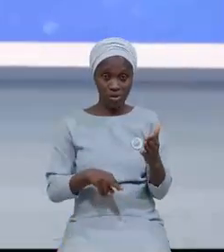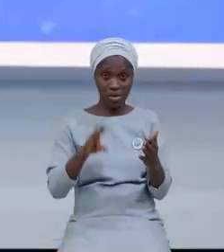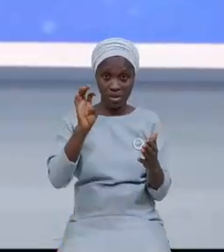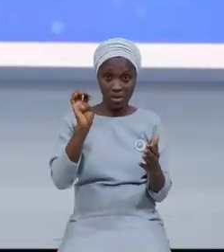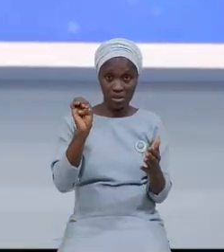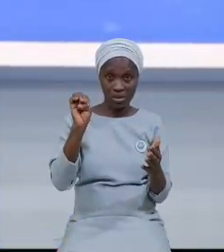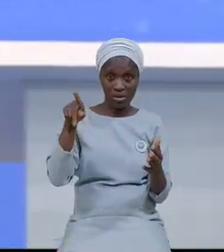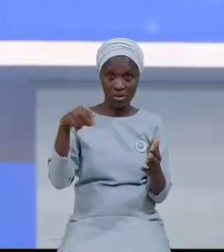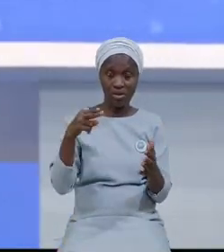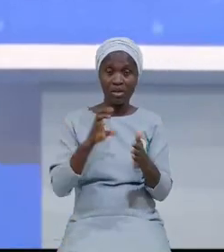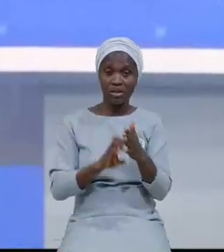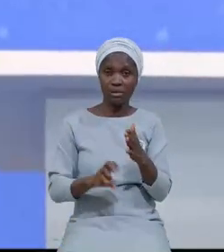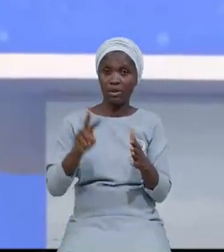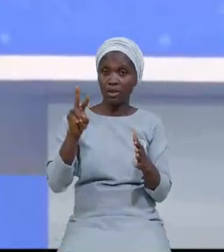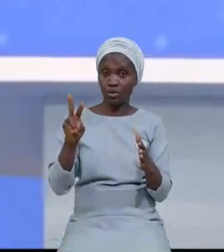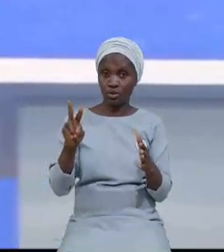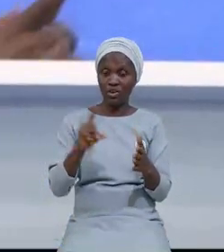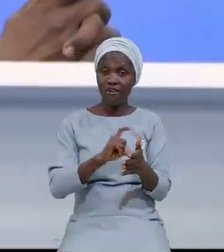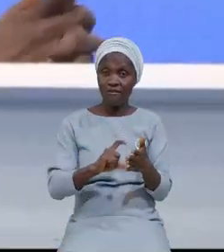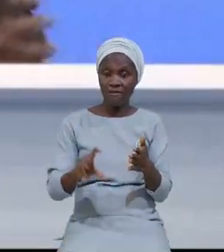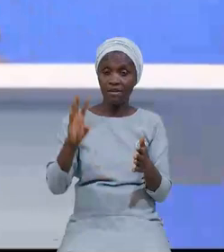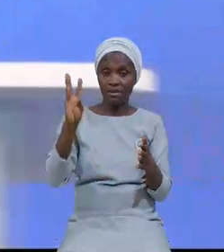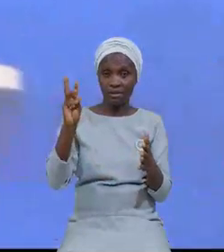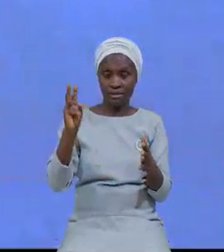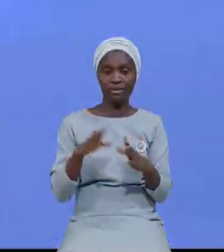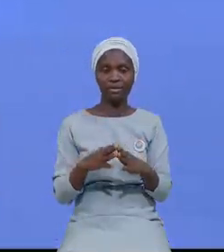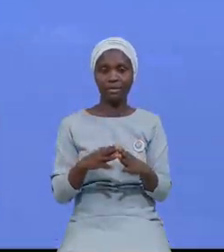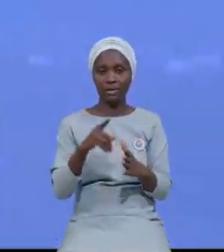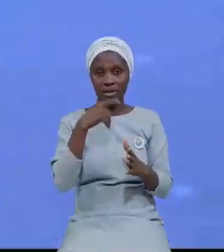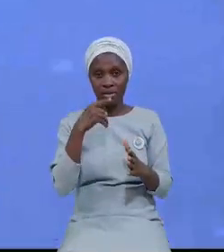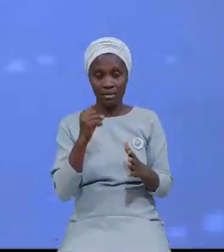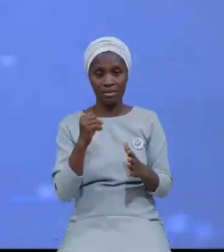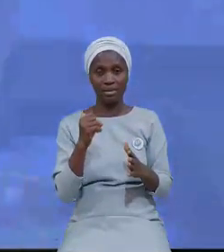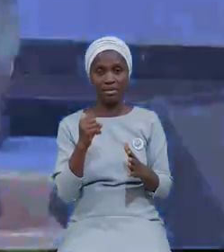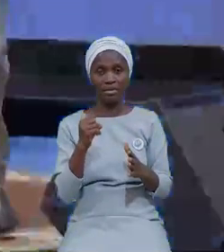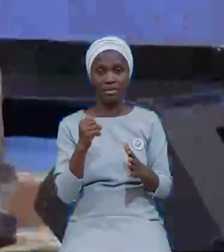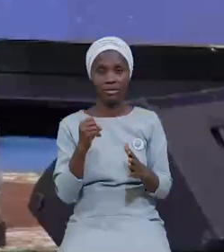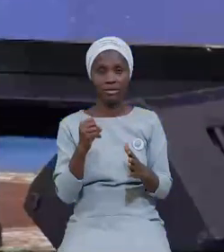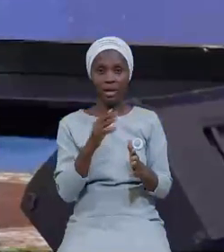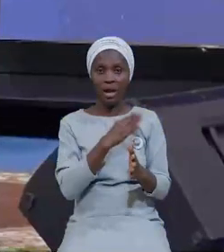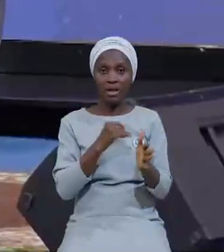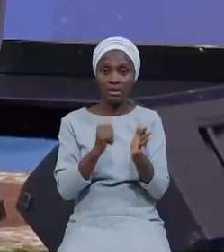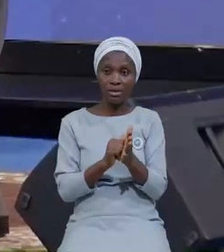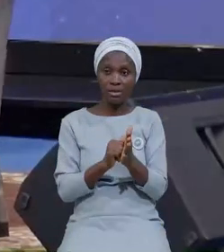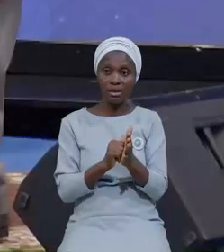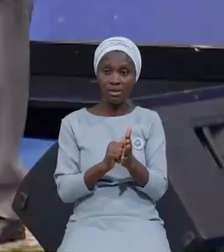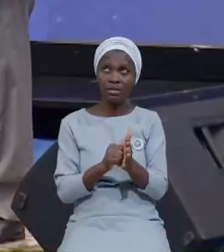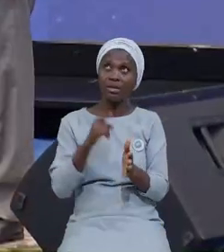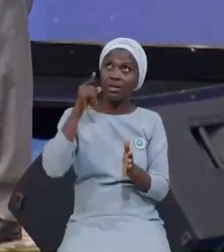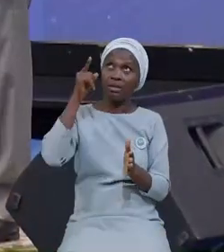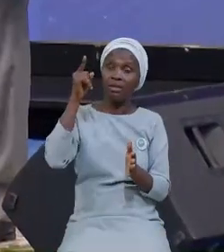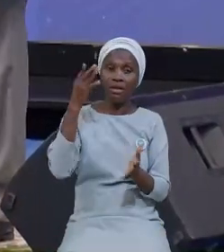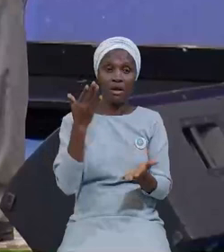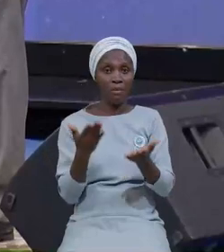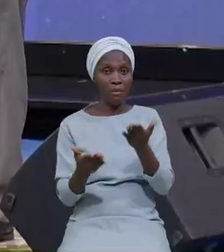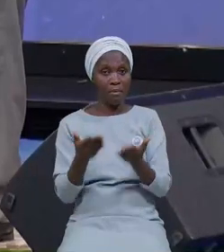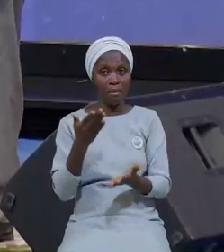chapitre 2 verset 16 Éphésiens 2 16 et